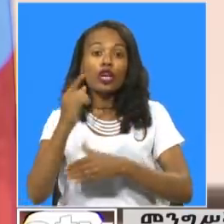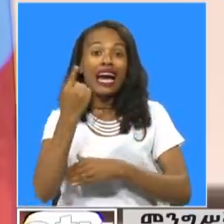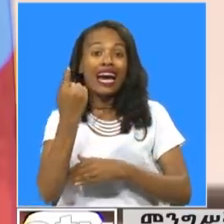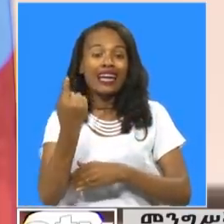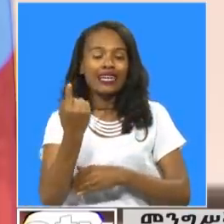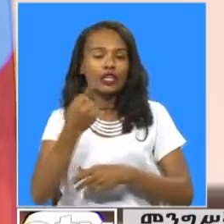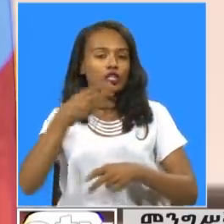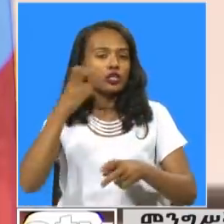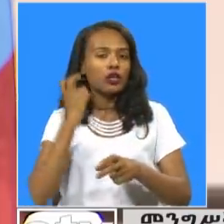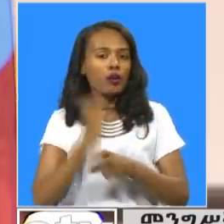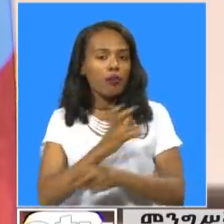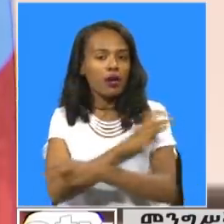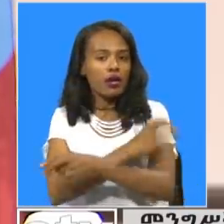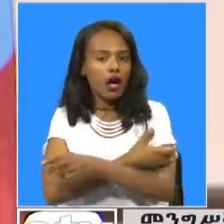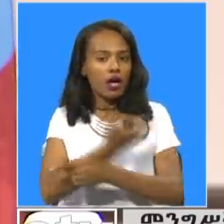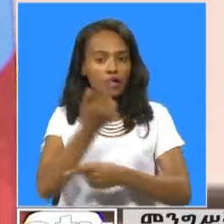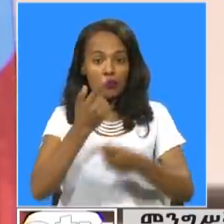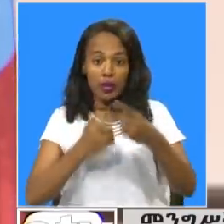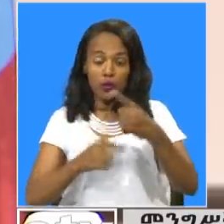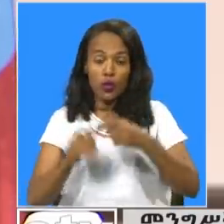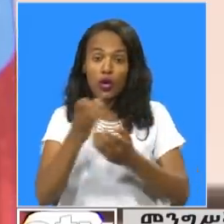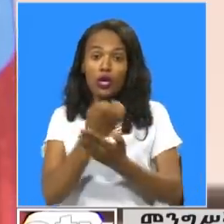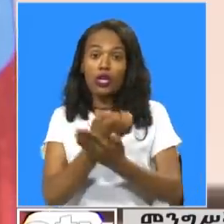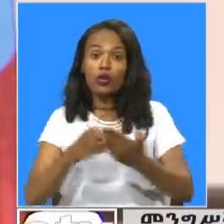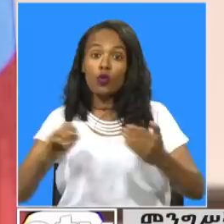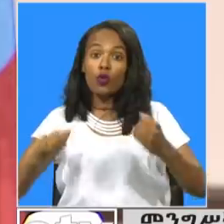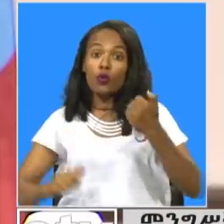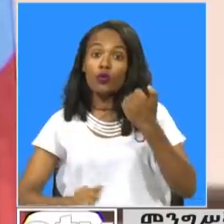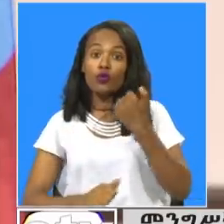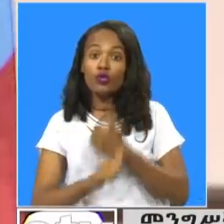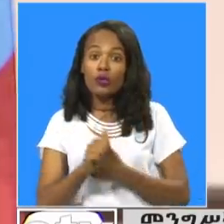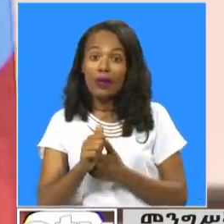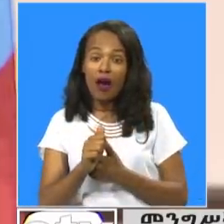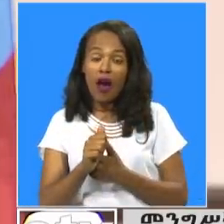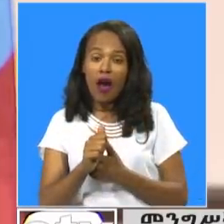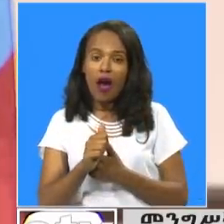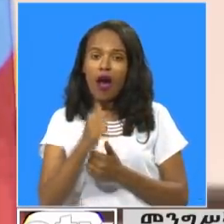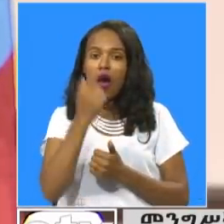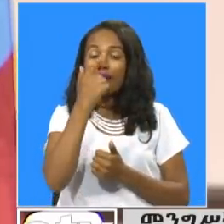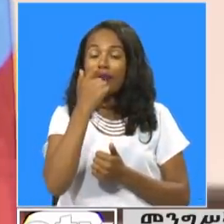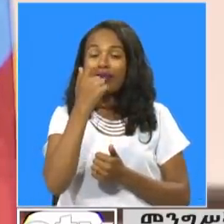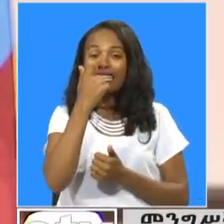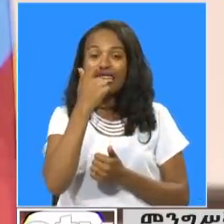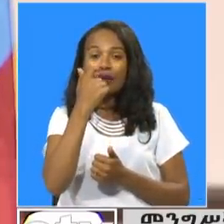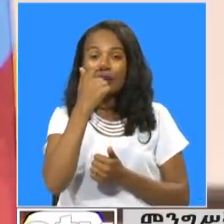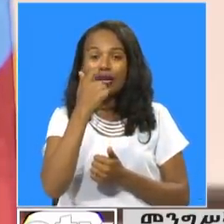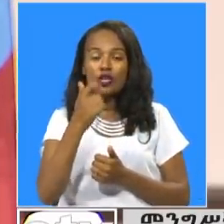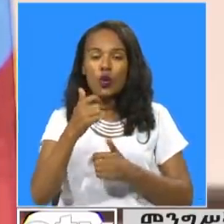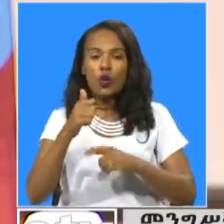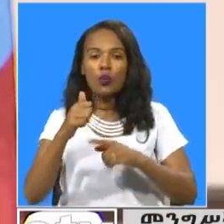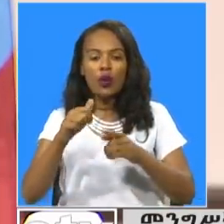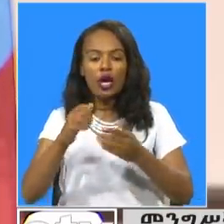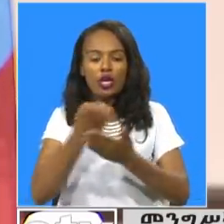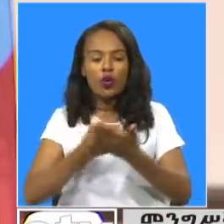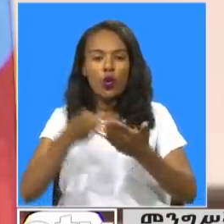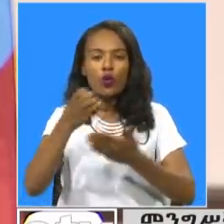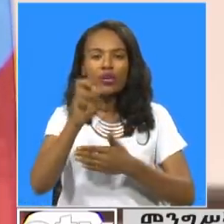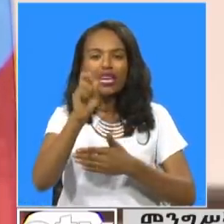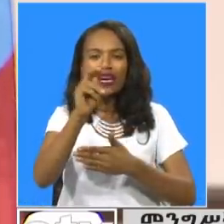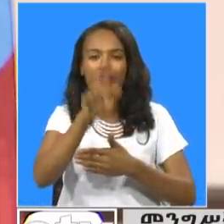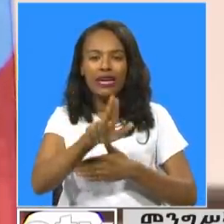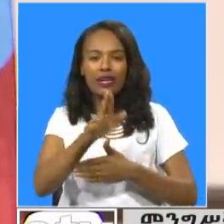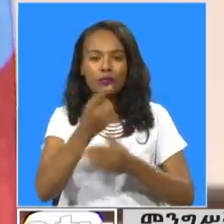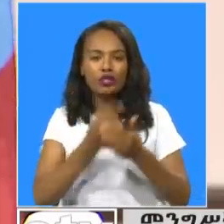አንዳች ከባድ ኃይል መጥቶ ኢኮኖሚውን ሲመታ ግን በተለመደው በኢኮኖሚ ቀመር ብቻ